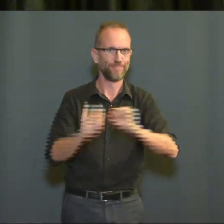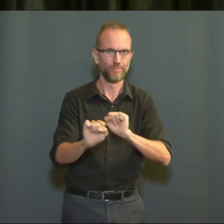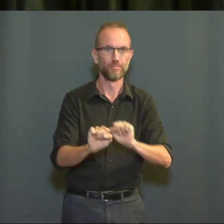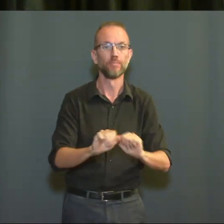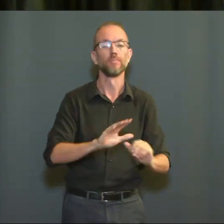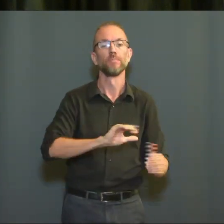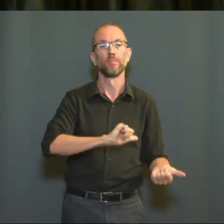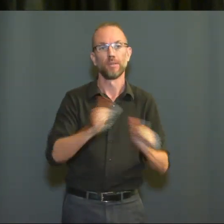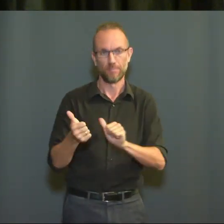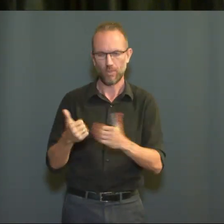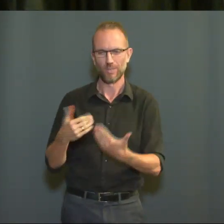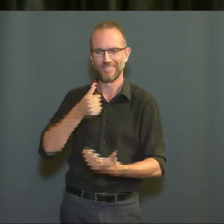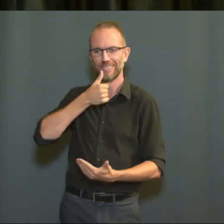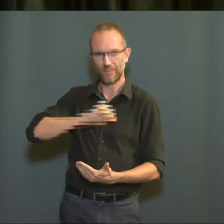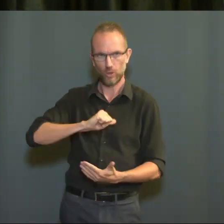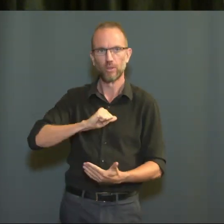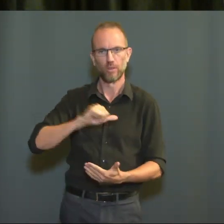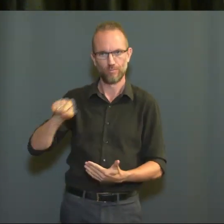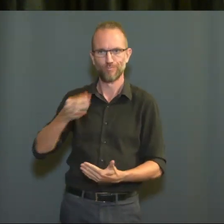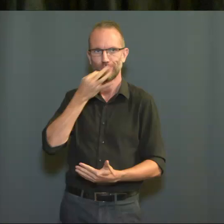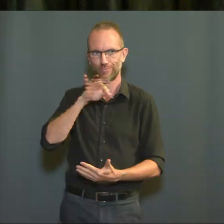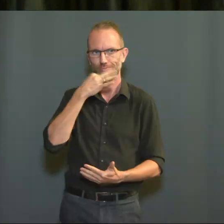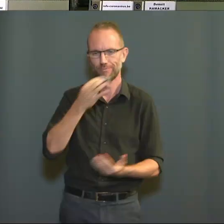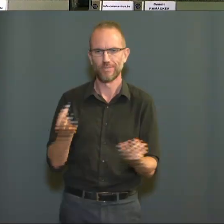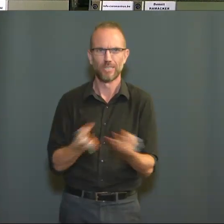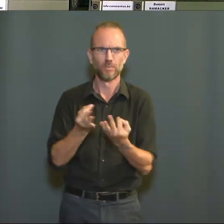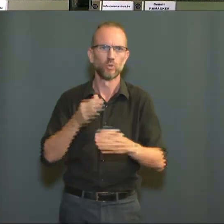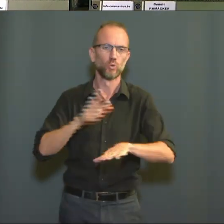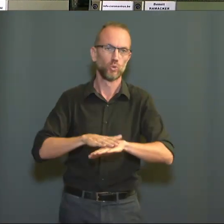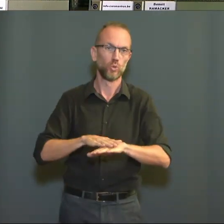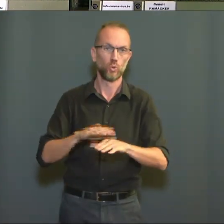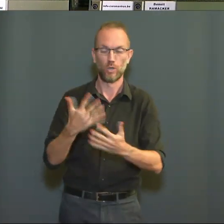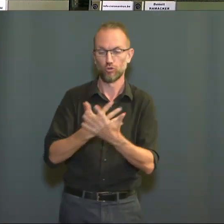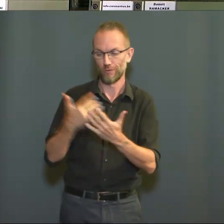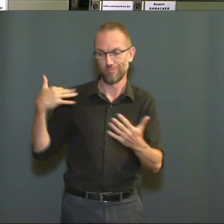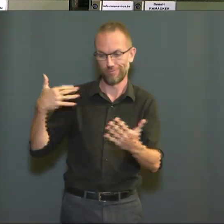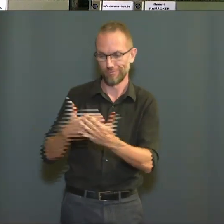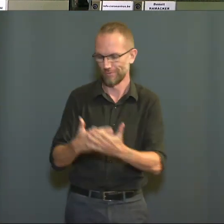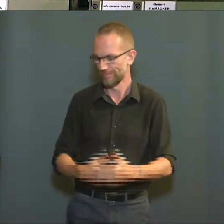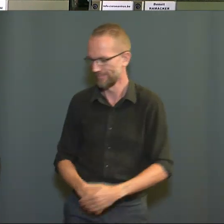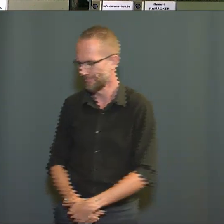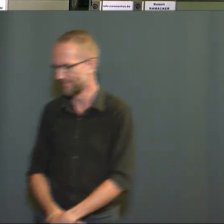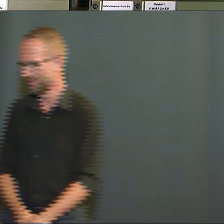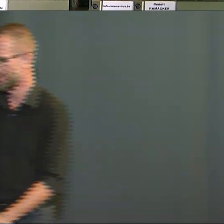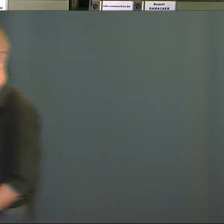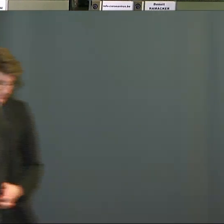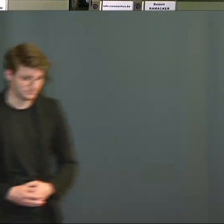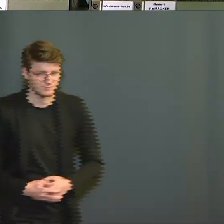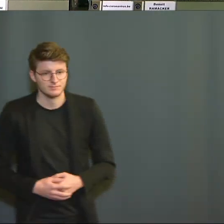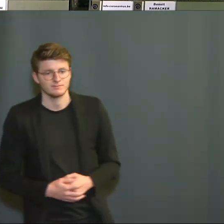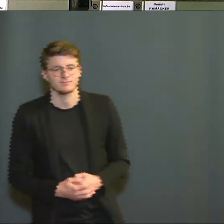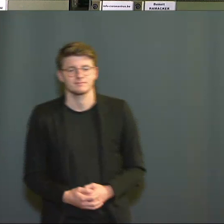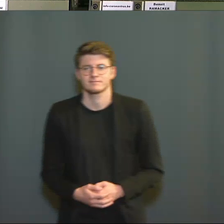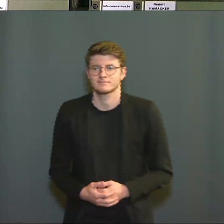Gucht pour un état des lieux au niveau de la pandémie. Goedemiddag iedereen, bonjour tout le monde. We beginnen